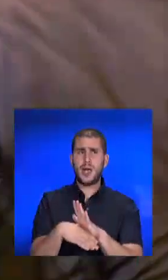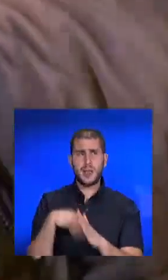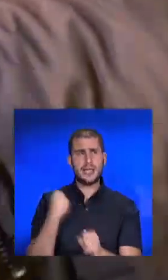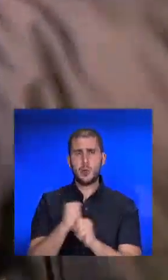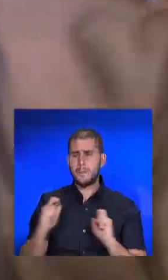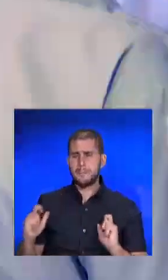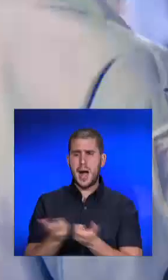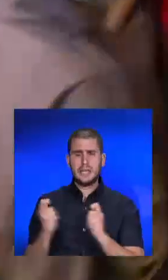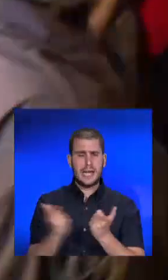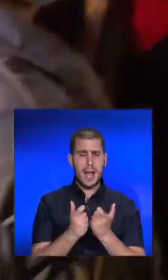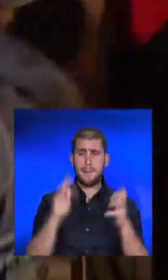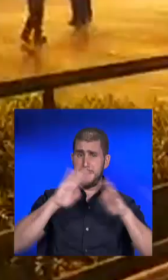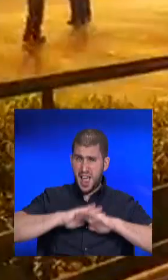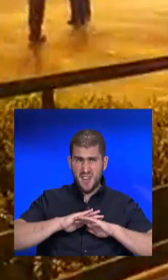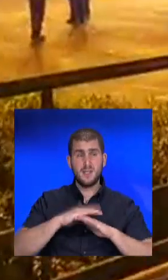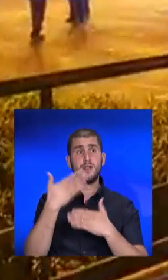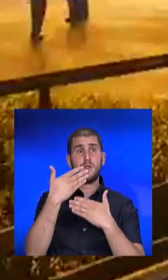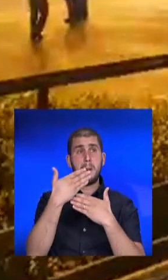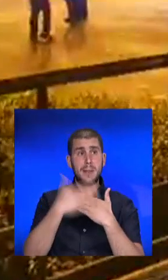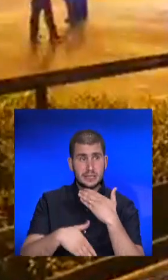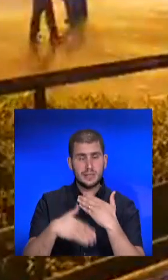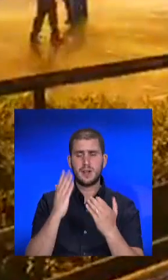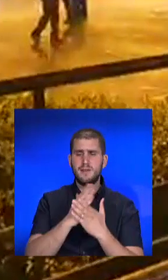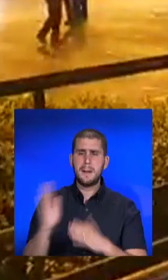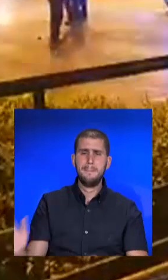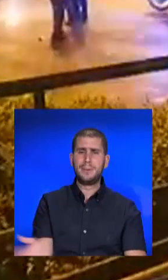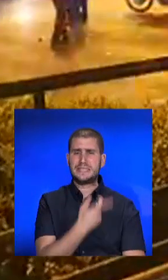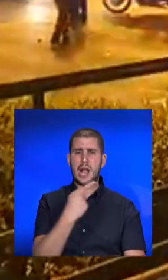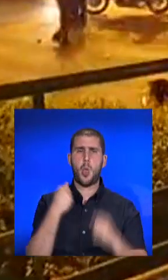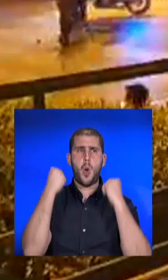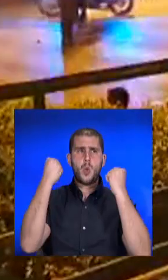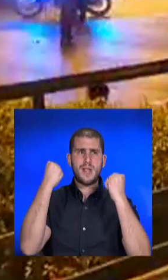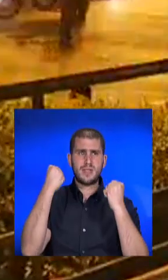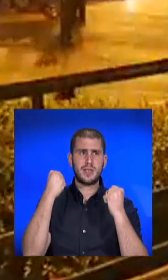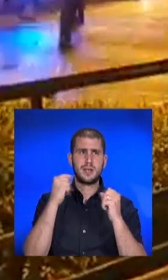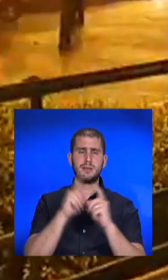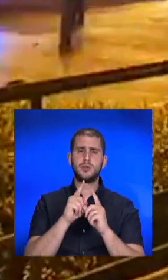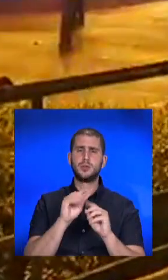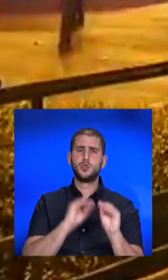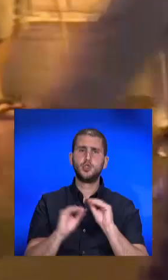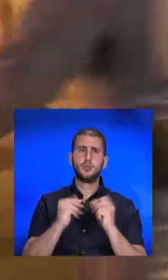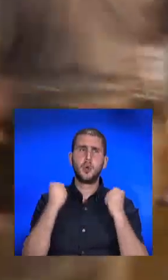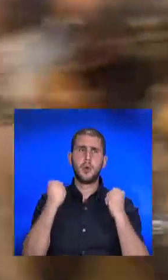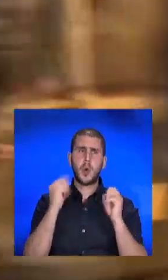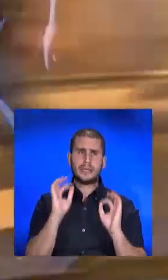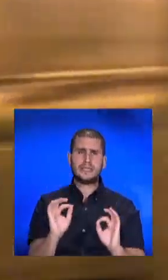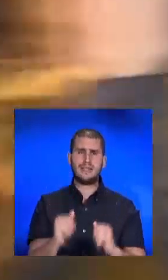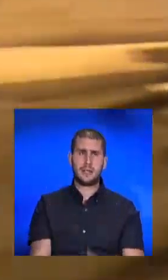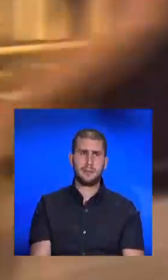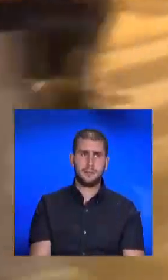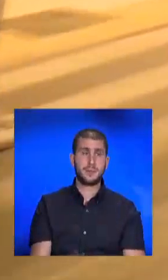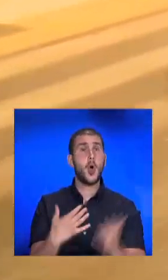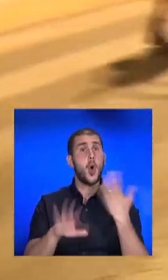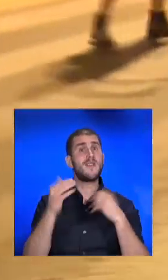מעצרים במהלך הערב, ובסופו של דבר פיזרנו את ההפגנה הזאת תוך כדי שימוש בכוח סביר. רוב